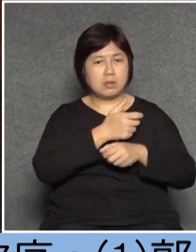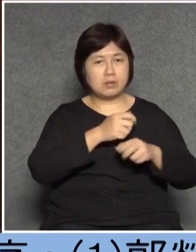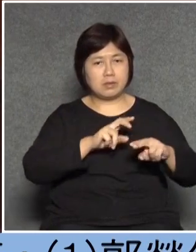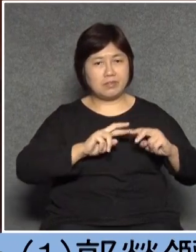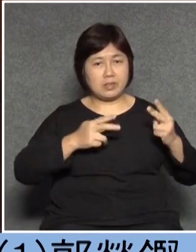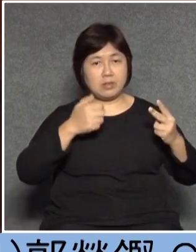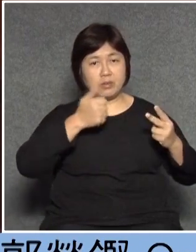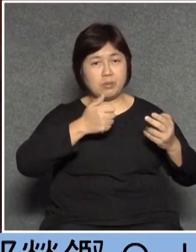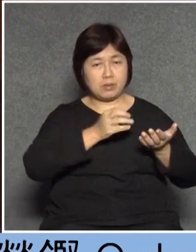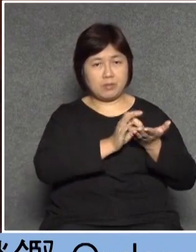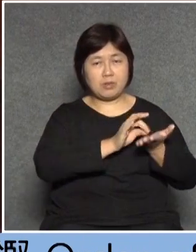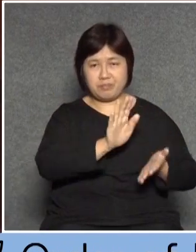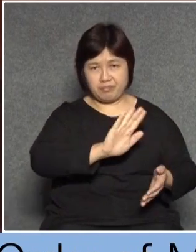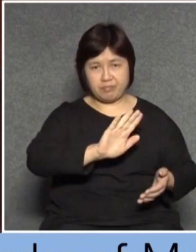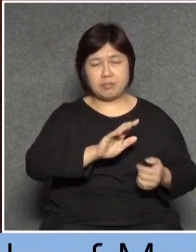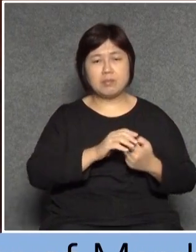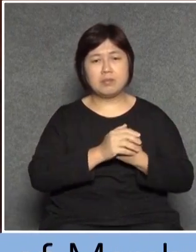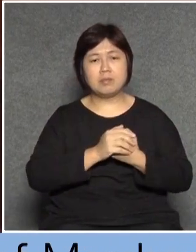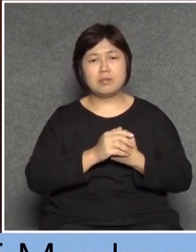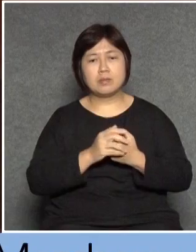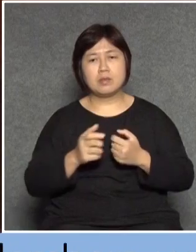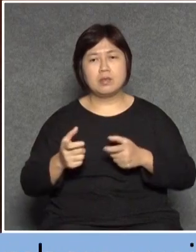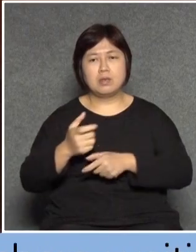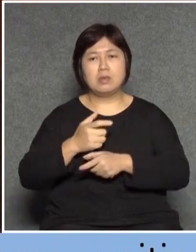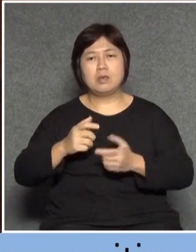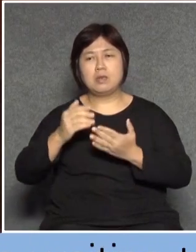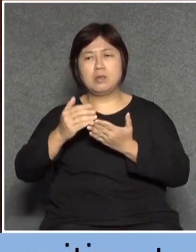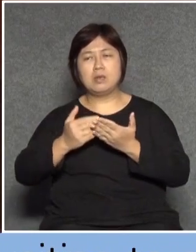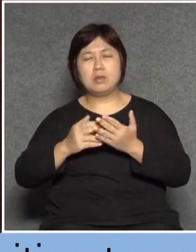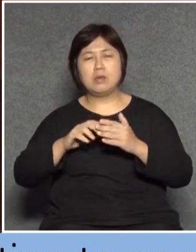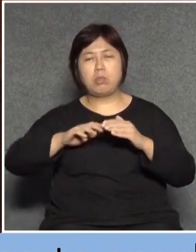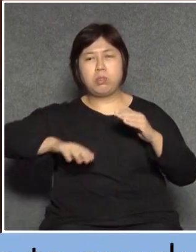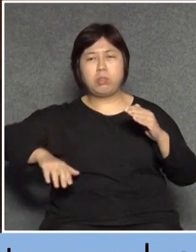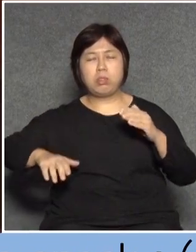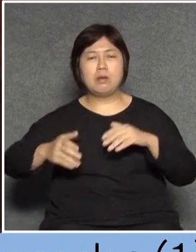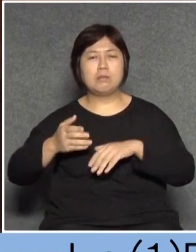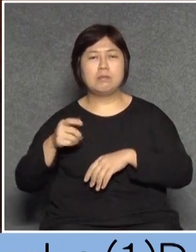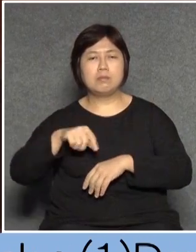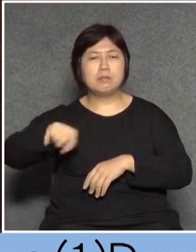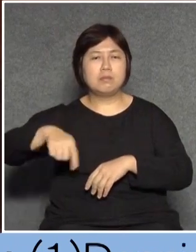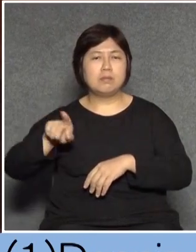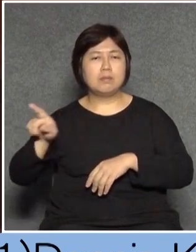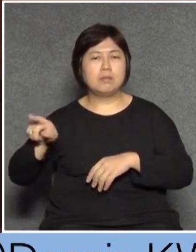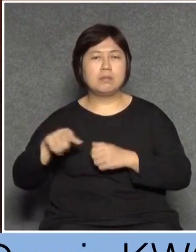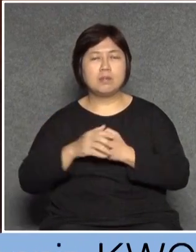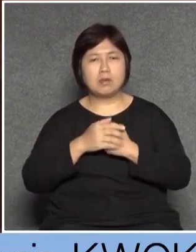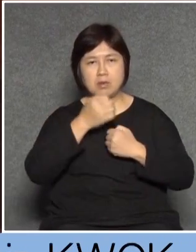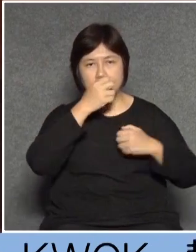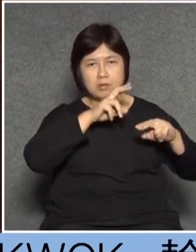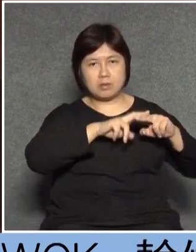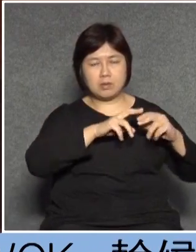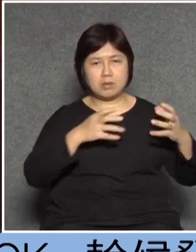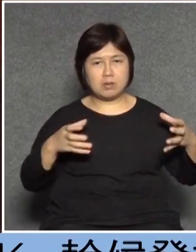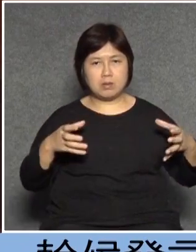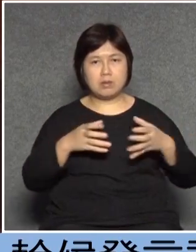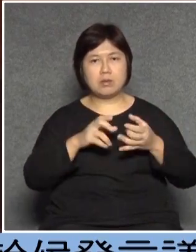來的，是咪？是經濟和制度都很落後的地方嚟嘅。香港和中國融合的後果